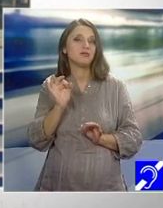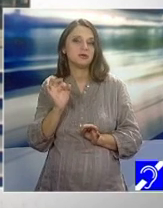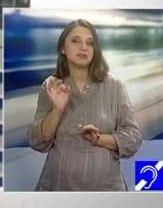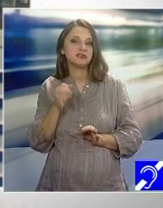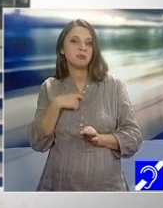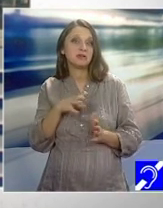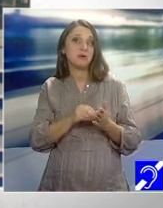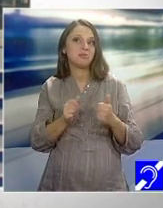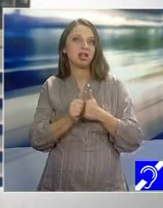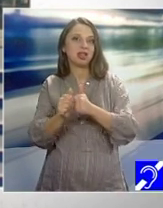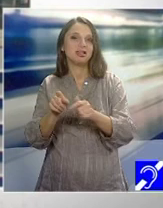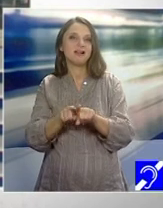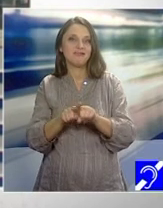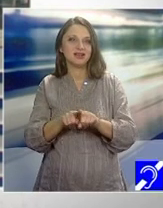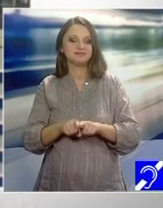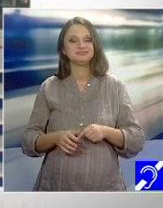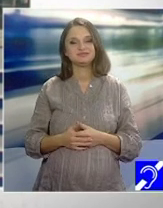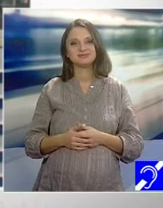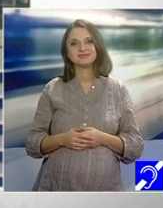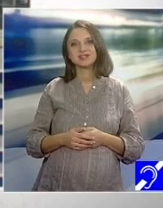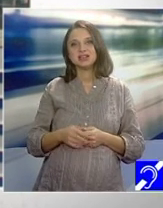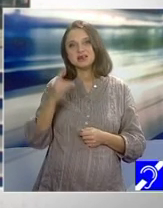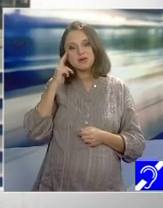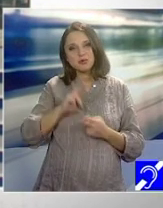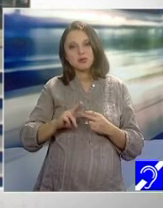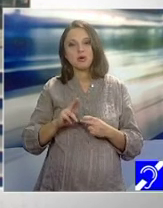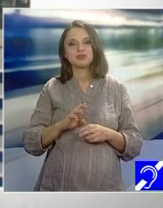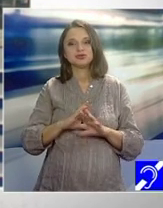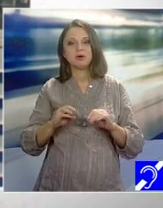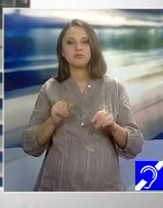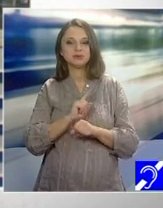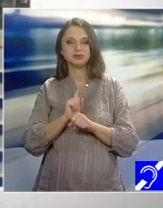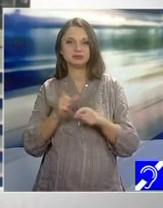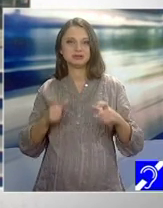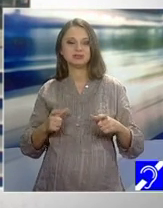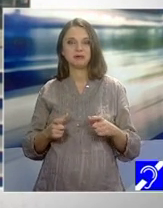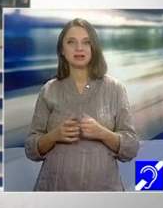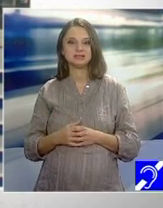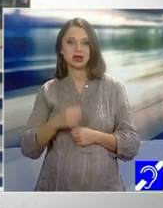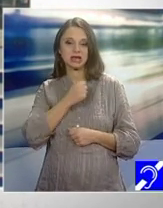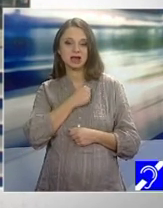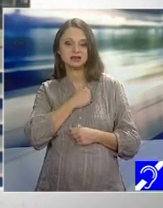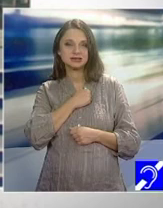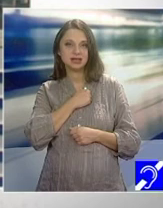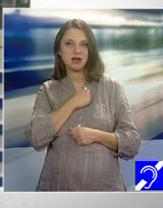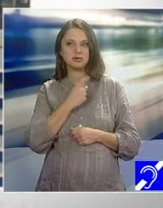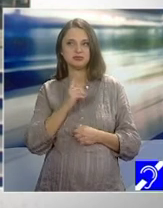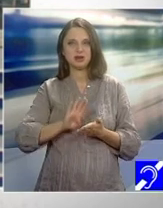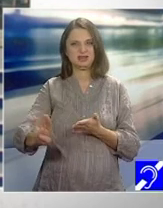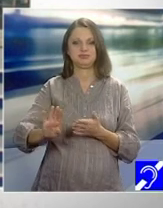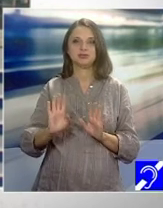să cunoști cât mai mult despre situația de care ție ți-e teamă sau...